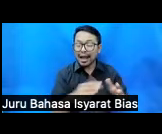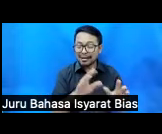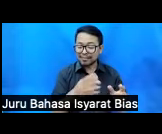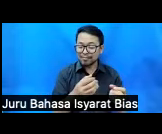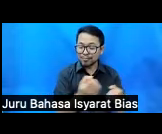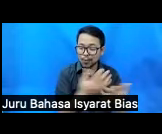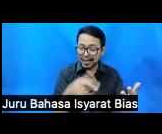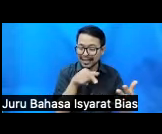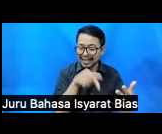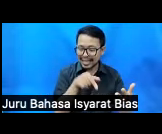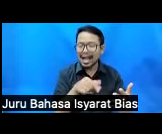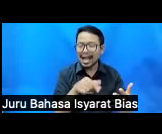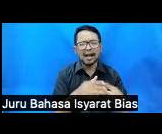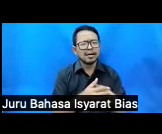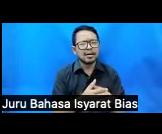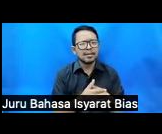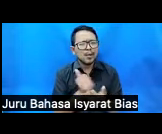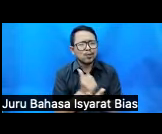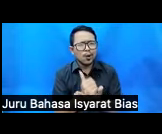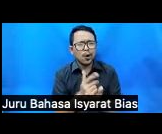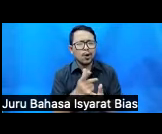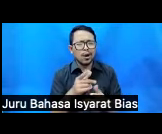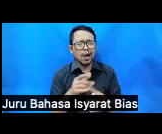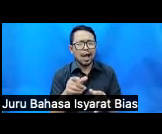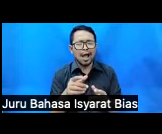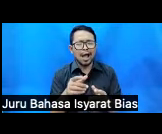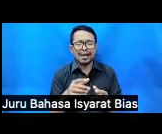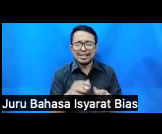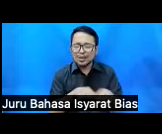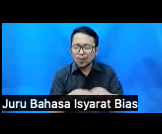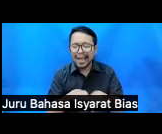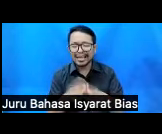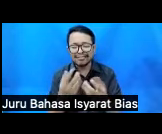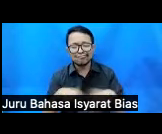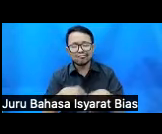terwujud erat kaitannya dengan warga Pelambuan itu sendiri.